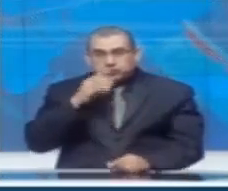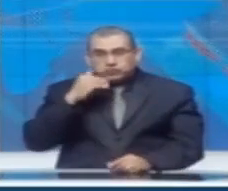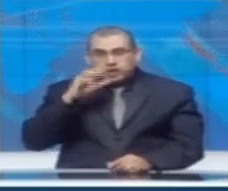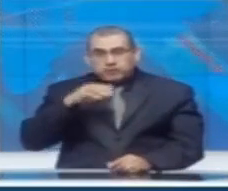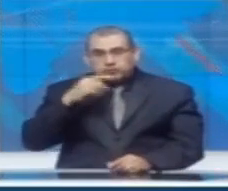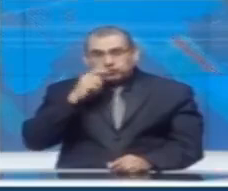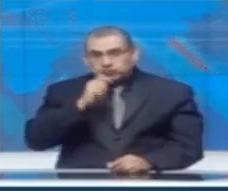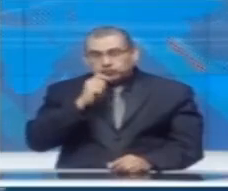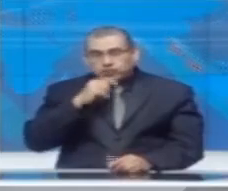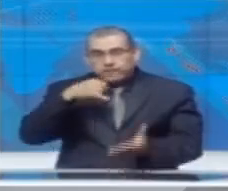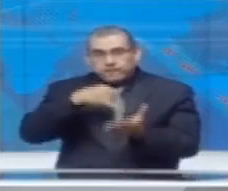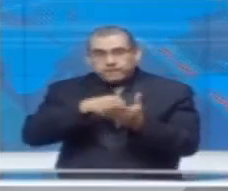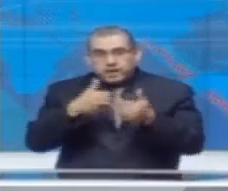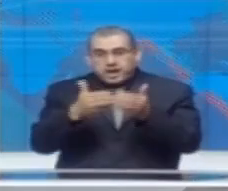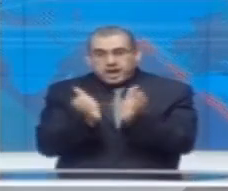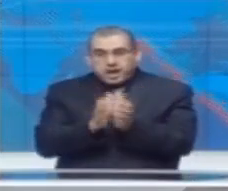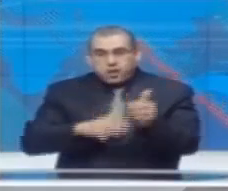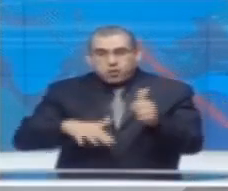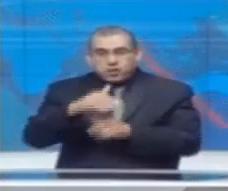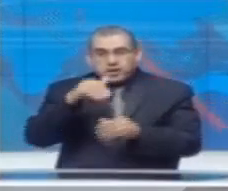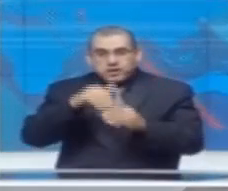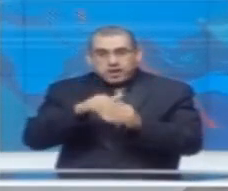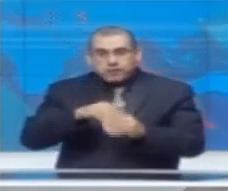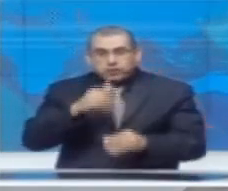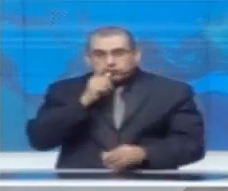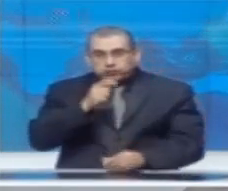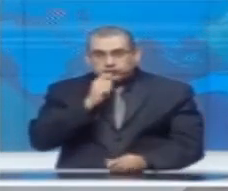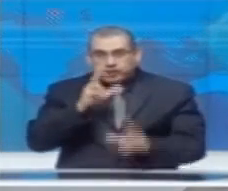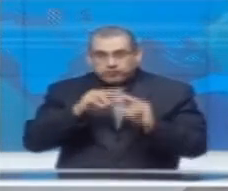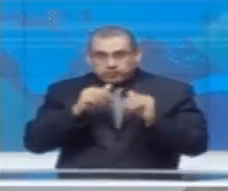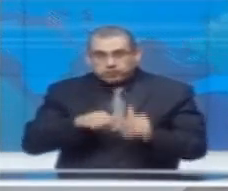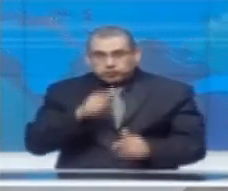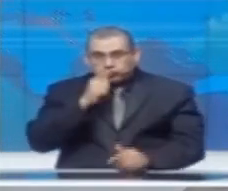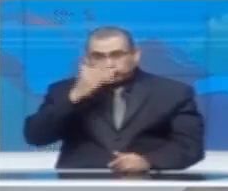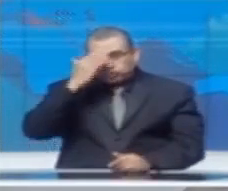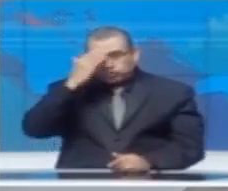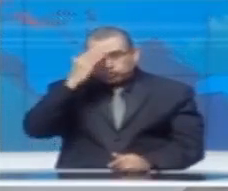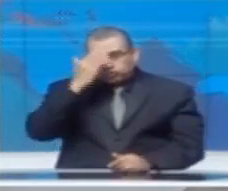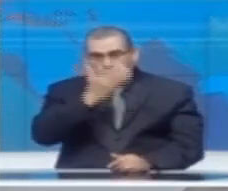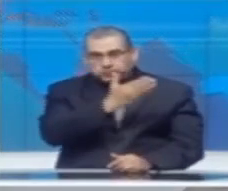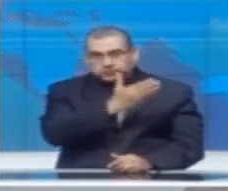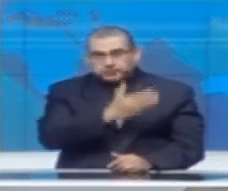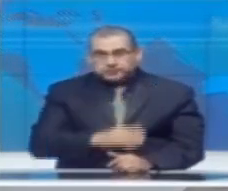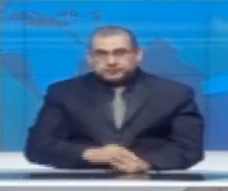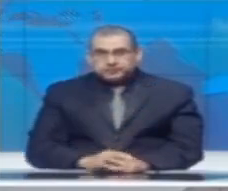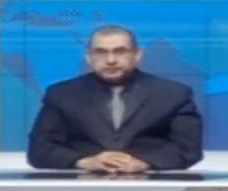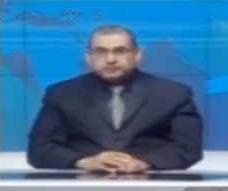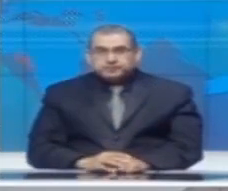الحديني من مقر الهيئة الوطنية للانتخابات مراسلة أخبار مصر، شكرا جزيلا لك.